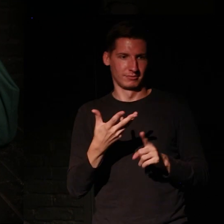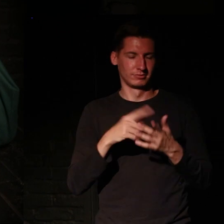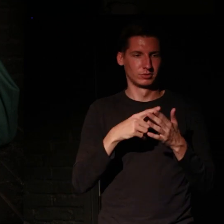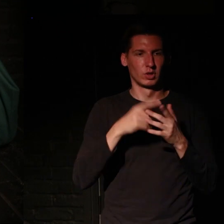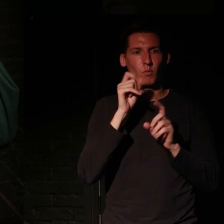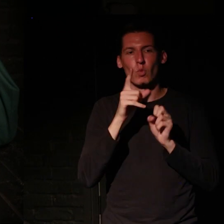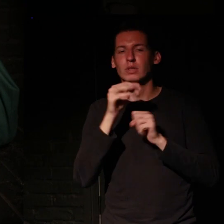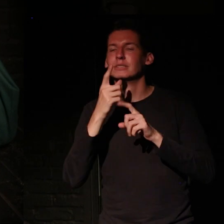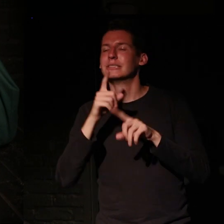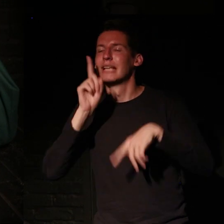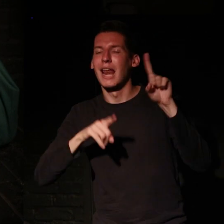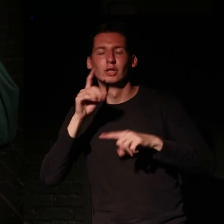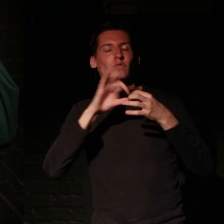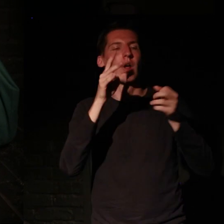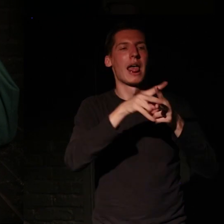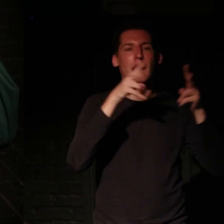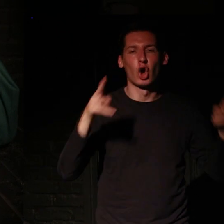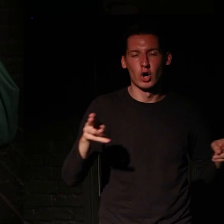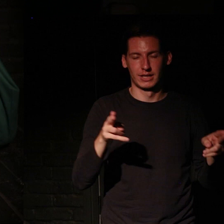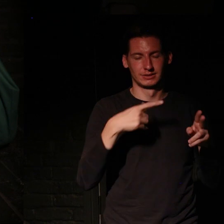W zależności od epoki,